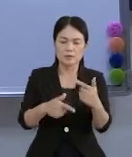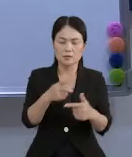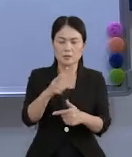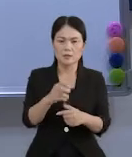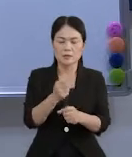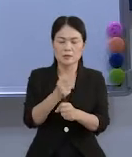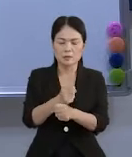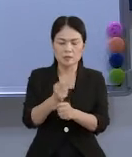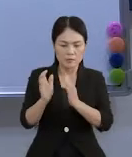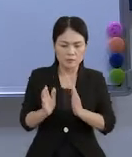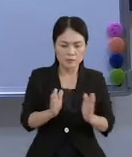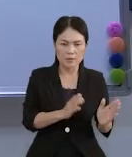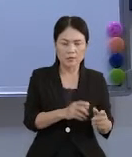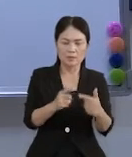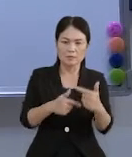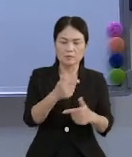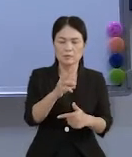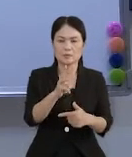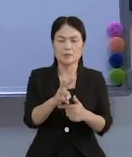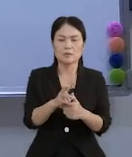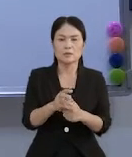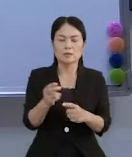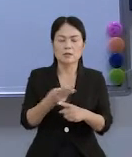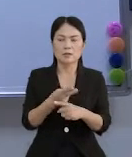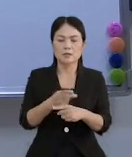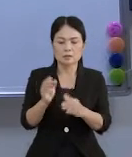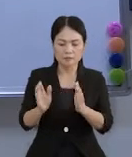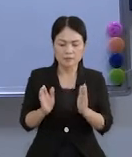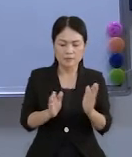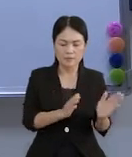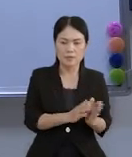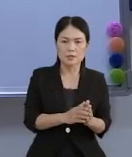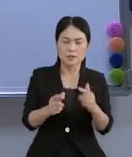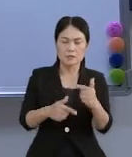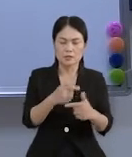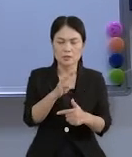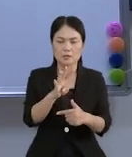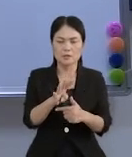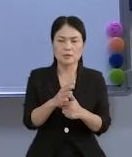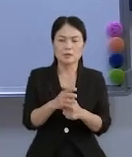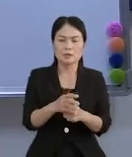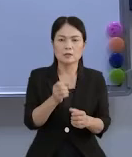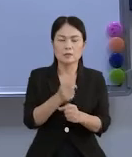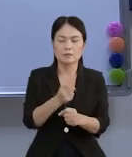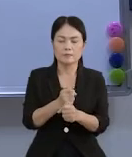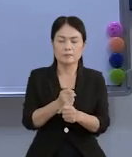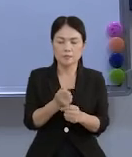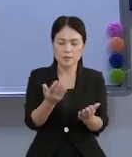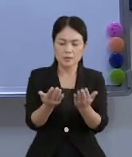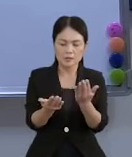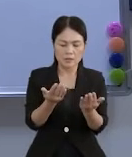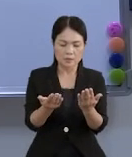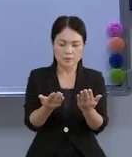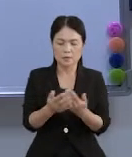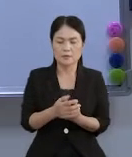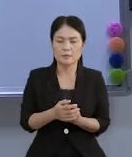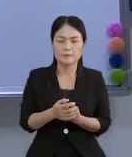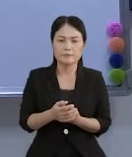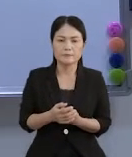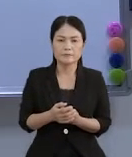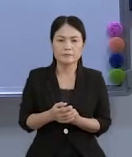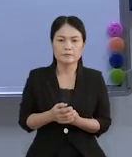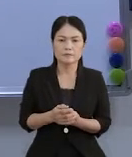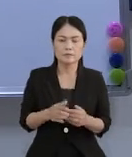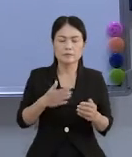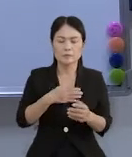tì bì phơ phàn cá. Chùm hiền tì bấy ăn vọt phàn cá. Nâng chùm hiền tì buôn phơ cá tiếng tuột chà